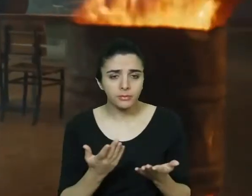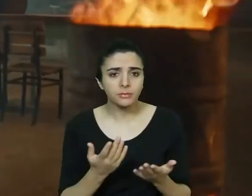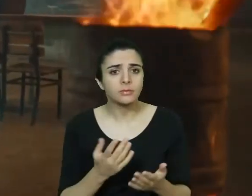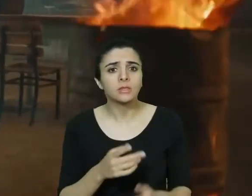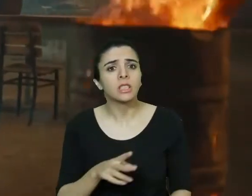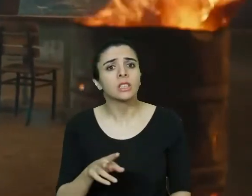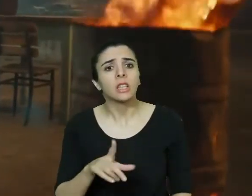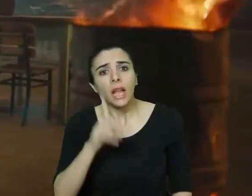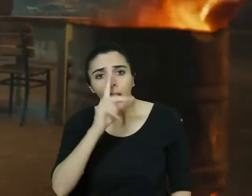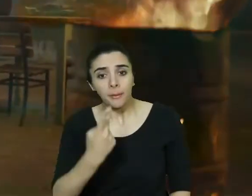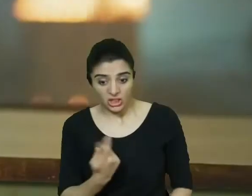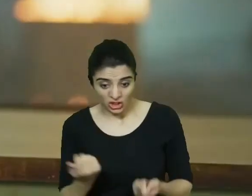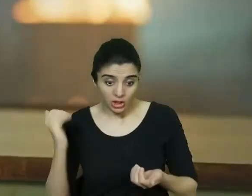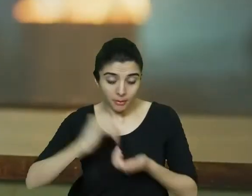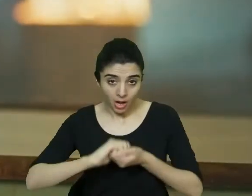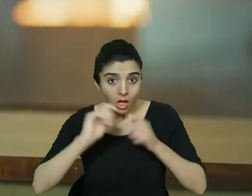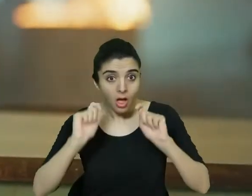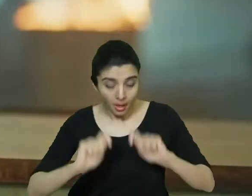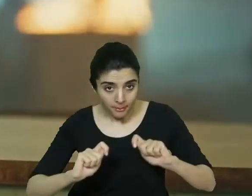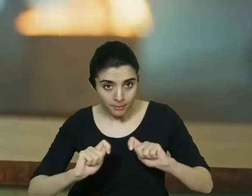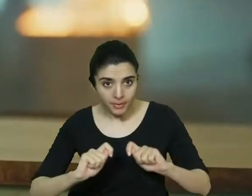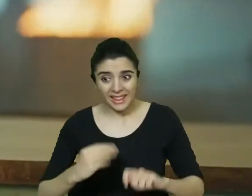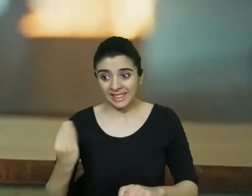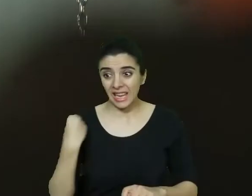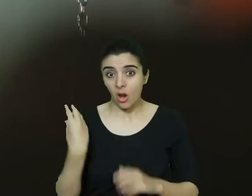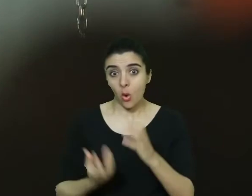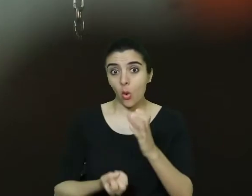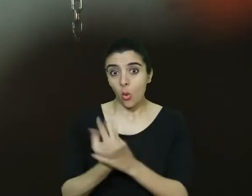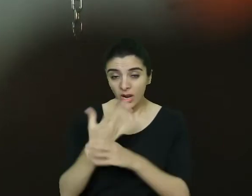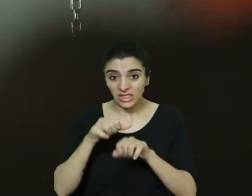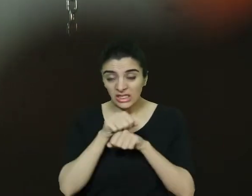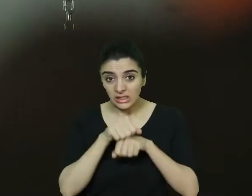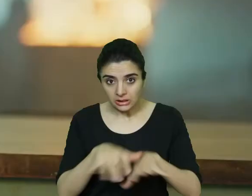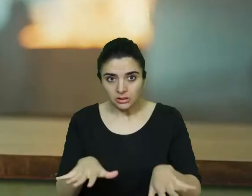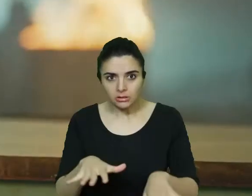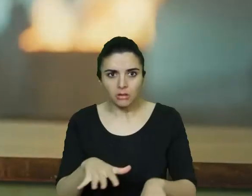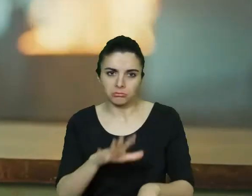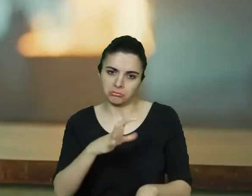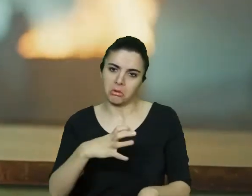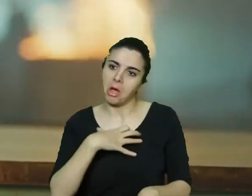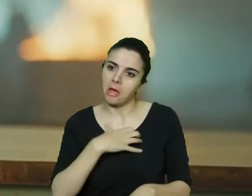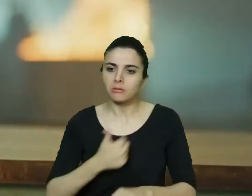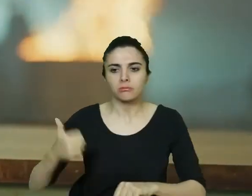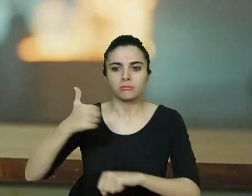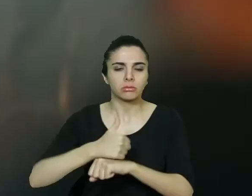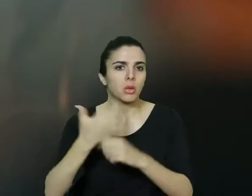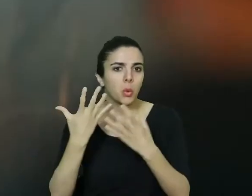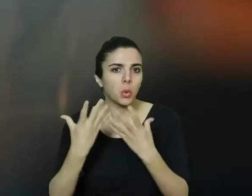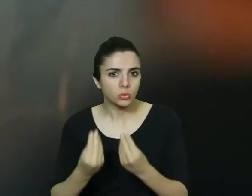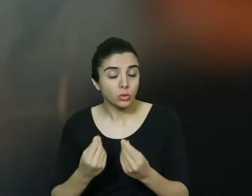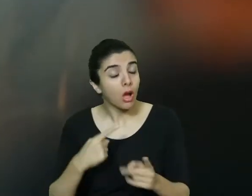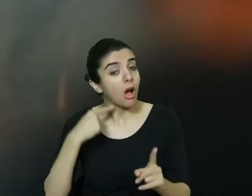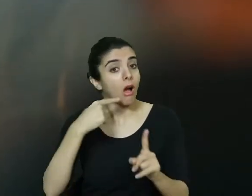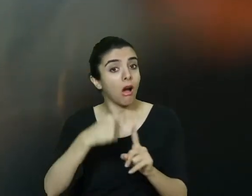Hanginiz bizimle işbirliği yaparsa yeni kurulacak düzende kendine yer bulacak.